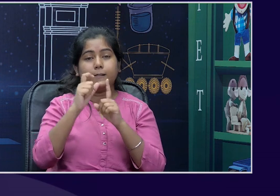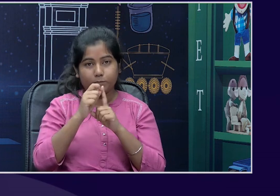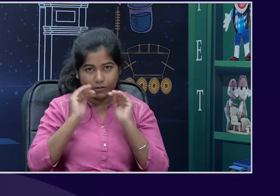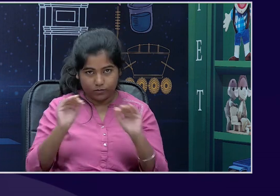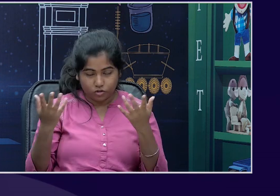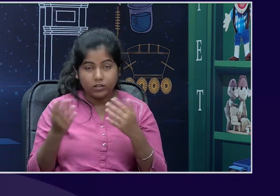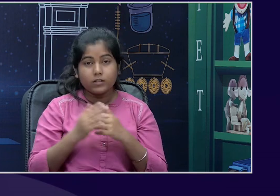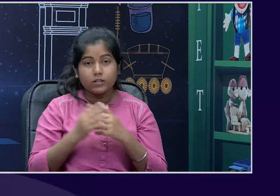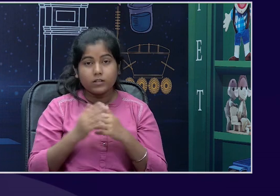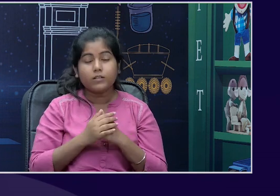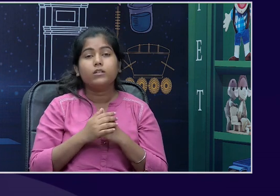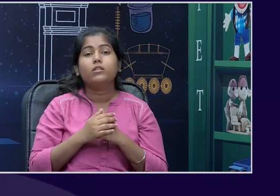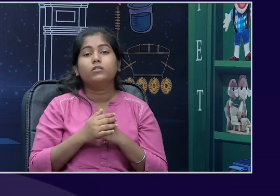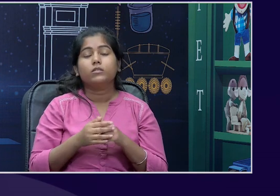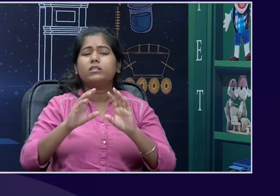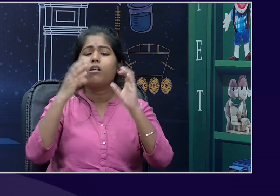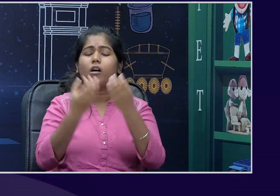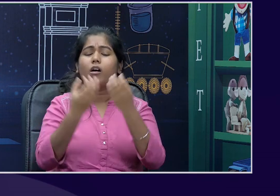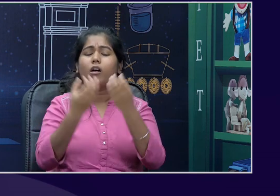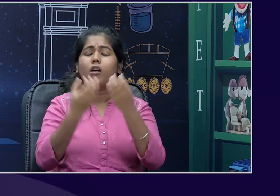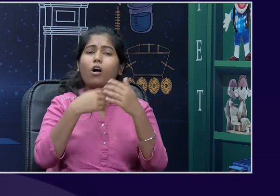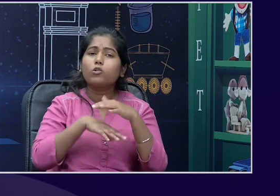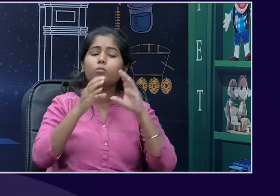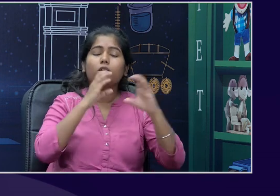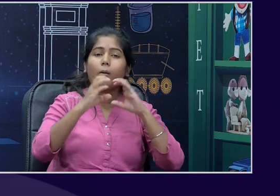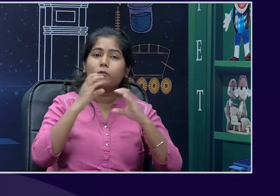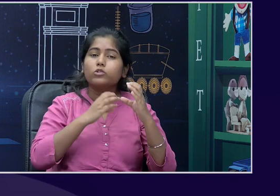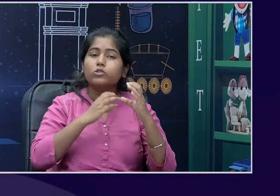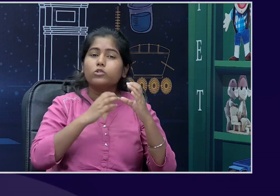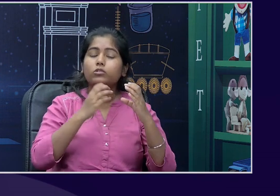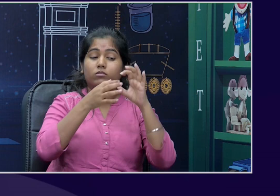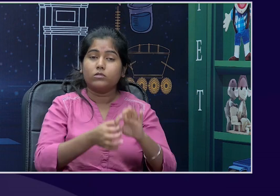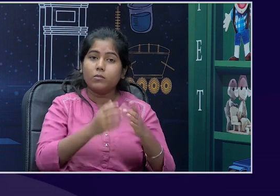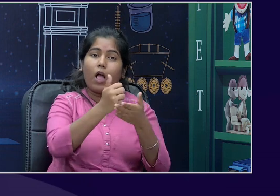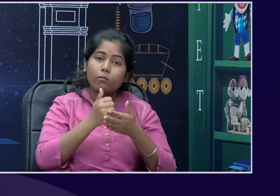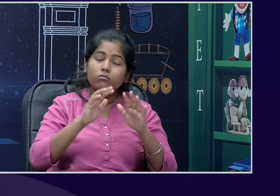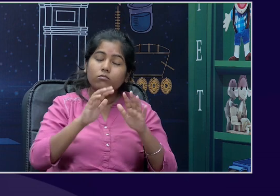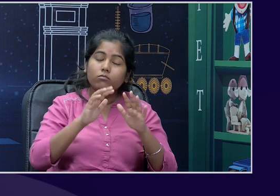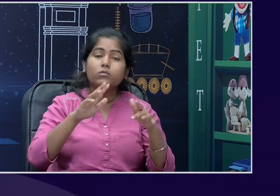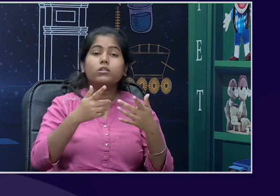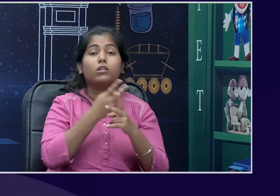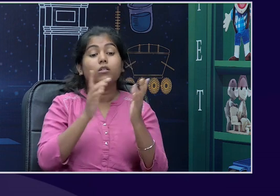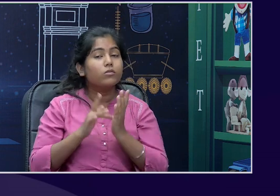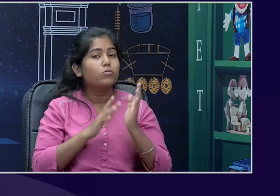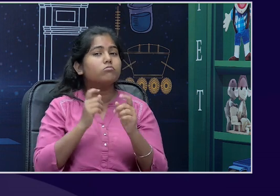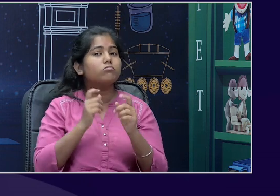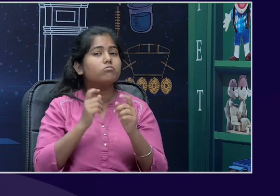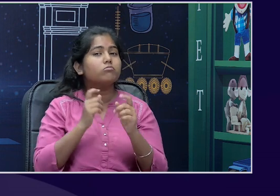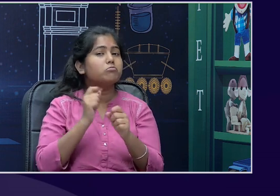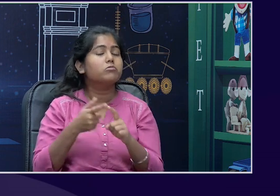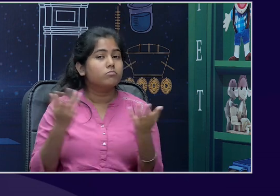पाल्सी की अगर हम बात करें, तो क्लासरूम में कम्युनिकेशन करने के लिए कौन सी ऐसी असिस्टिव टेक्नोलॉजी है सर ऐसे बच्चों के लिए? सर